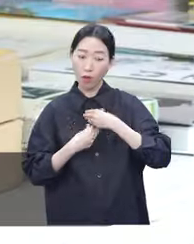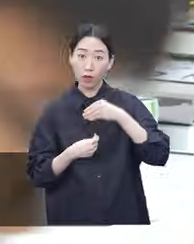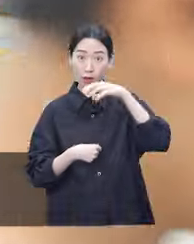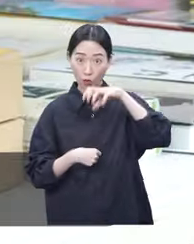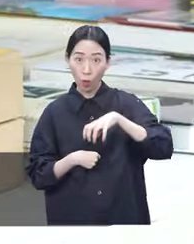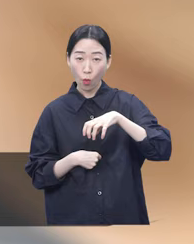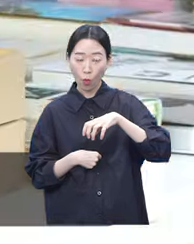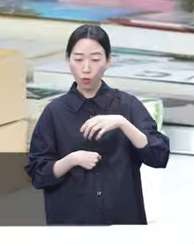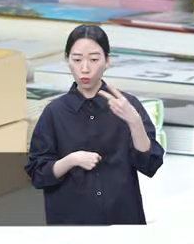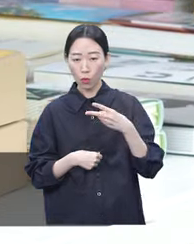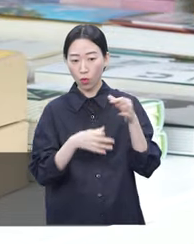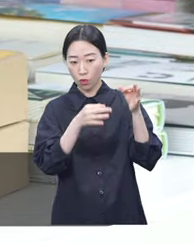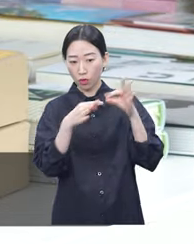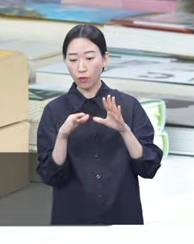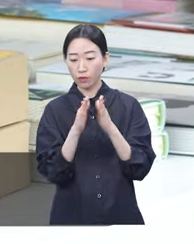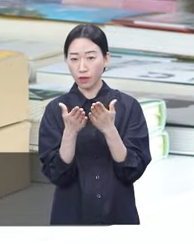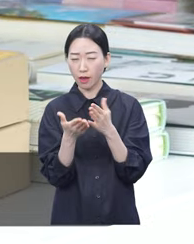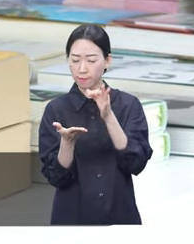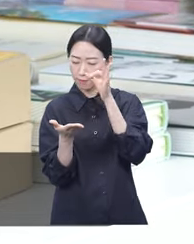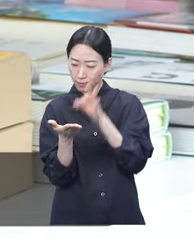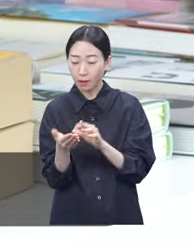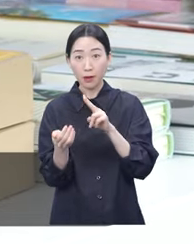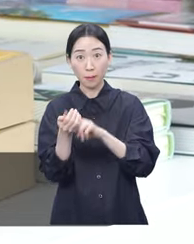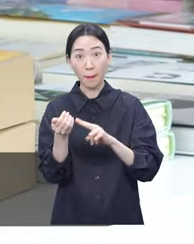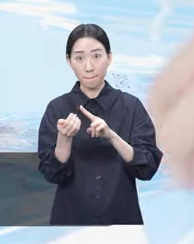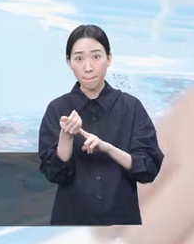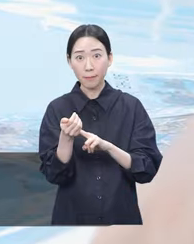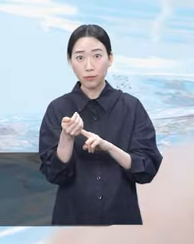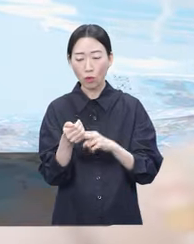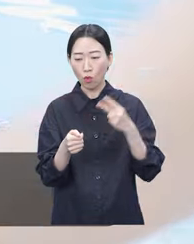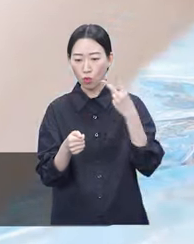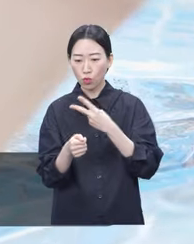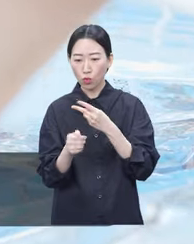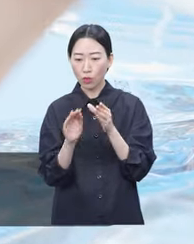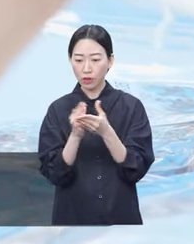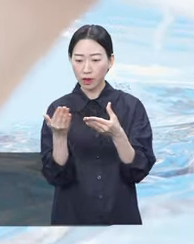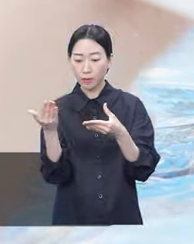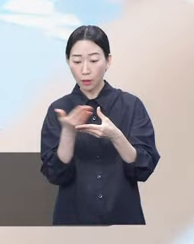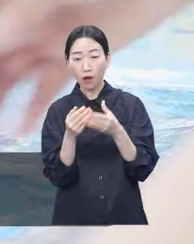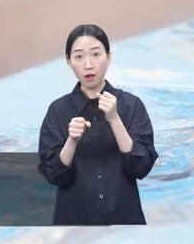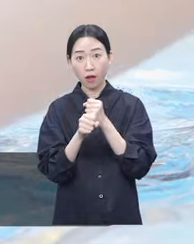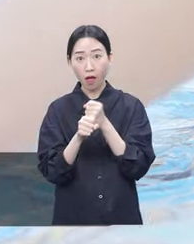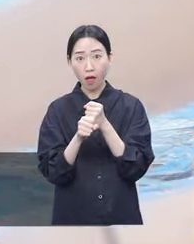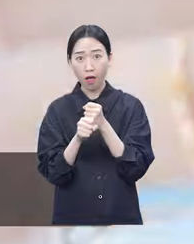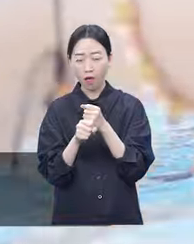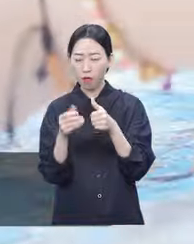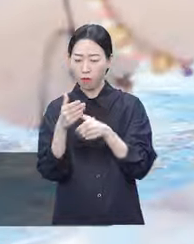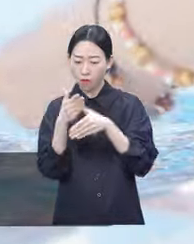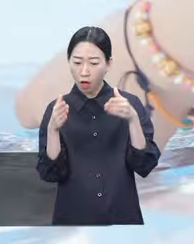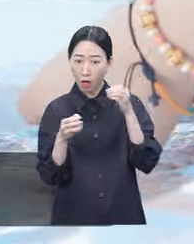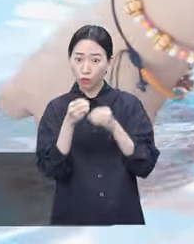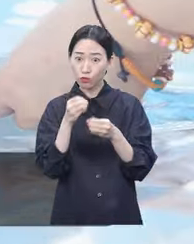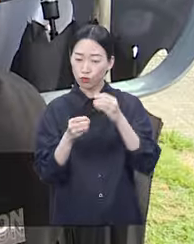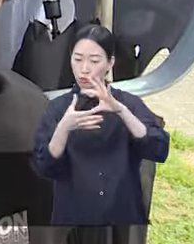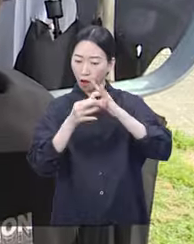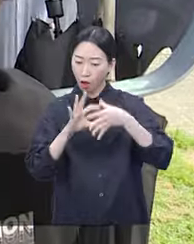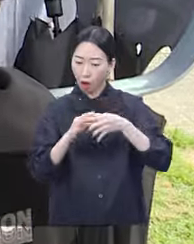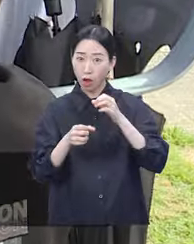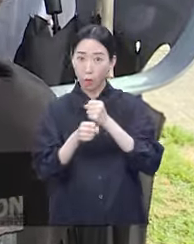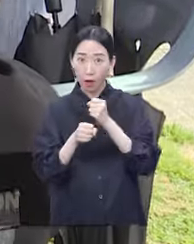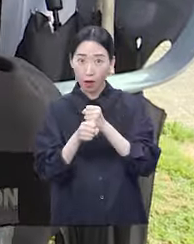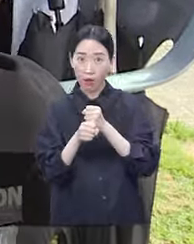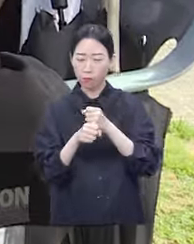놀이터와 기증받은 책을 판매하는 알뜰도서 교환점, 책갈피 만들기와 나만의 명언트리 만들기까지